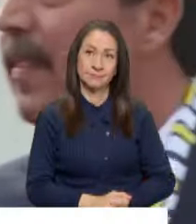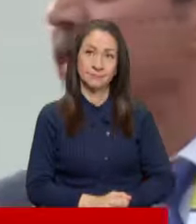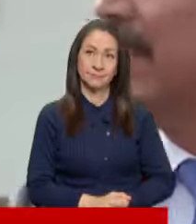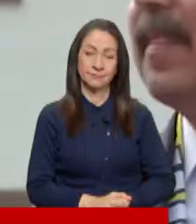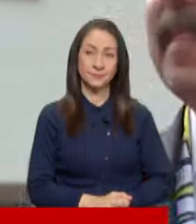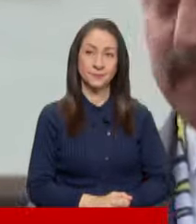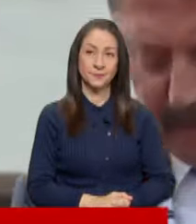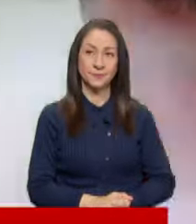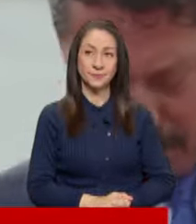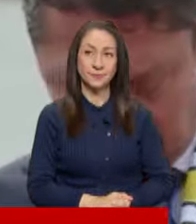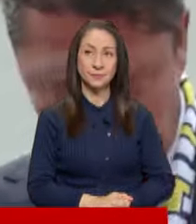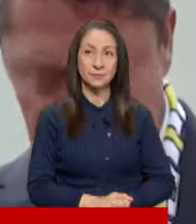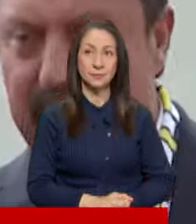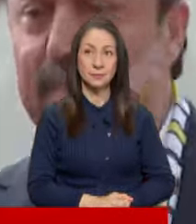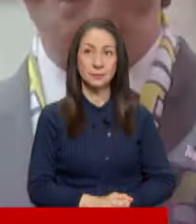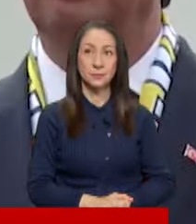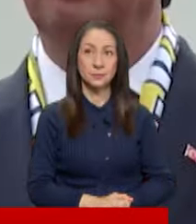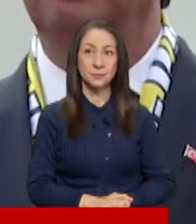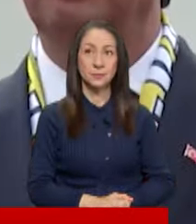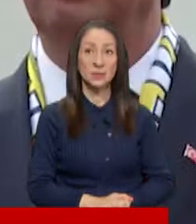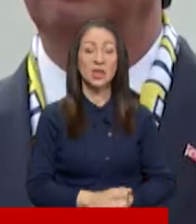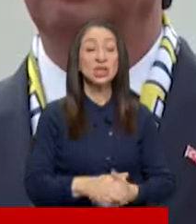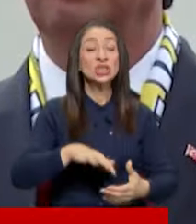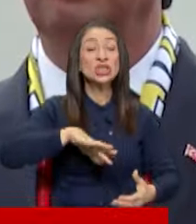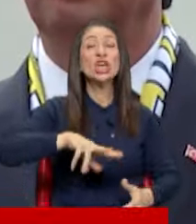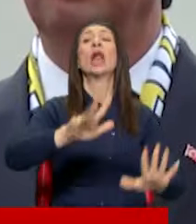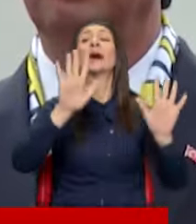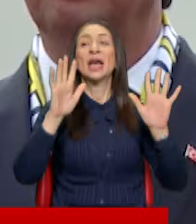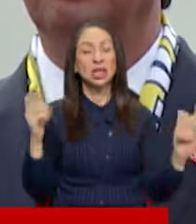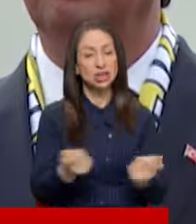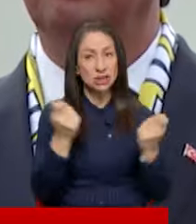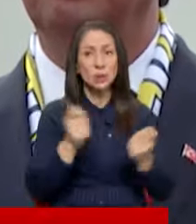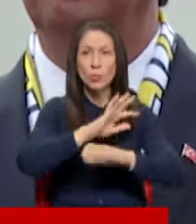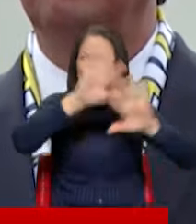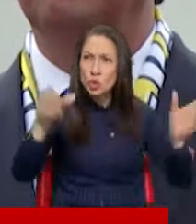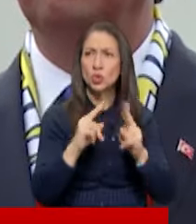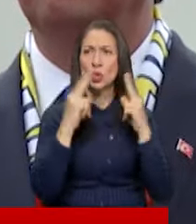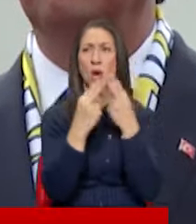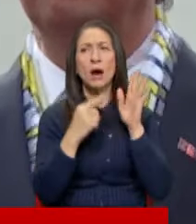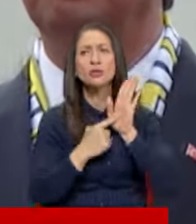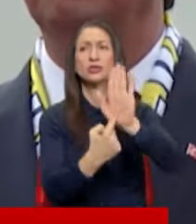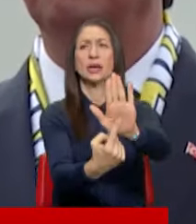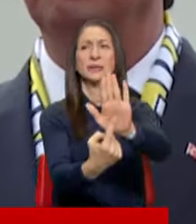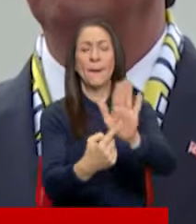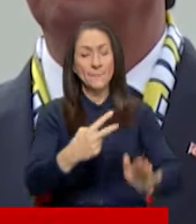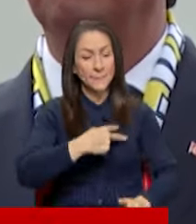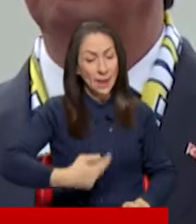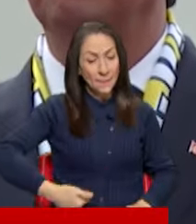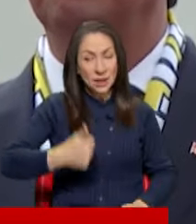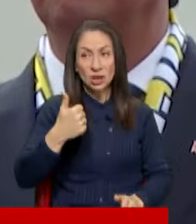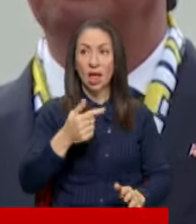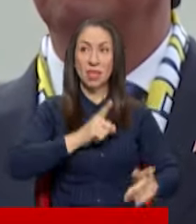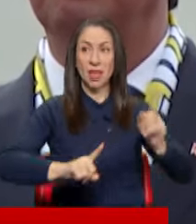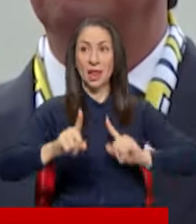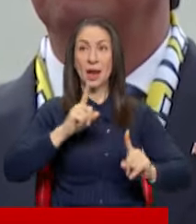Yavaş hein başkanı çalmadan da çalışılabilecek Belediye Başkanları